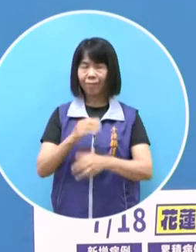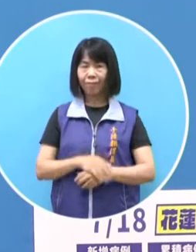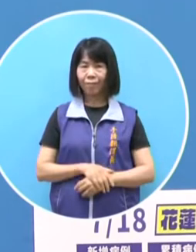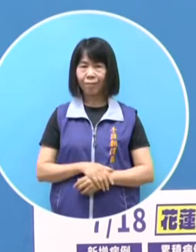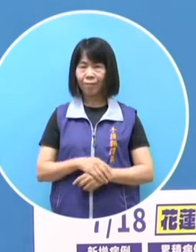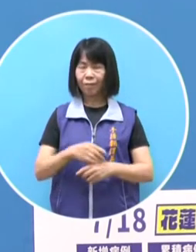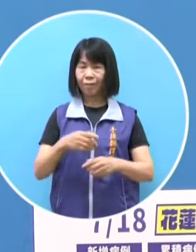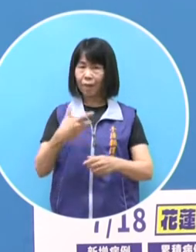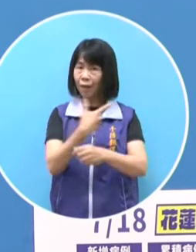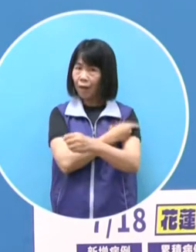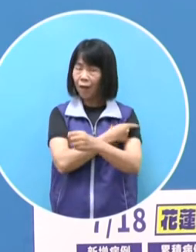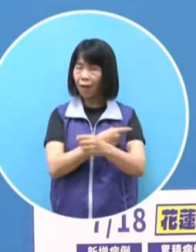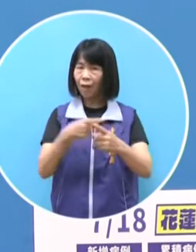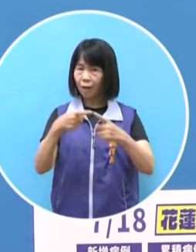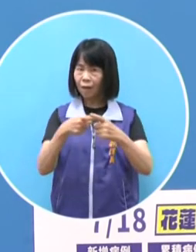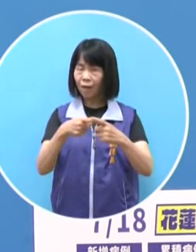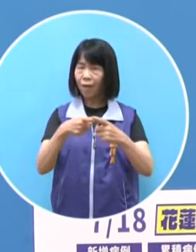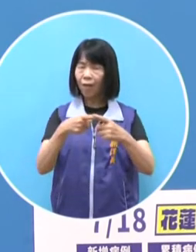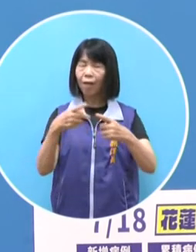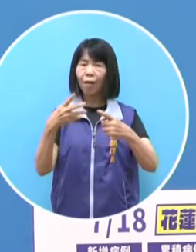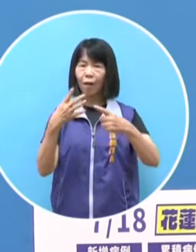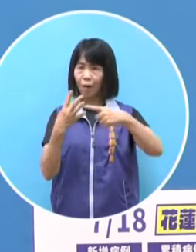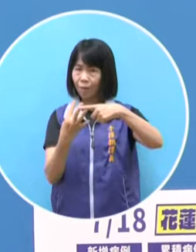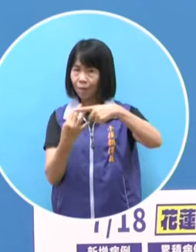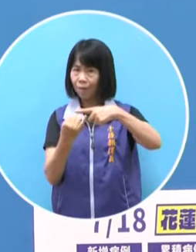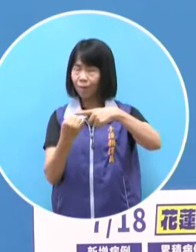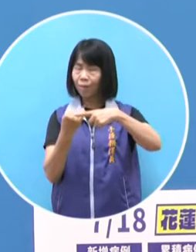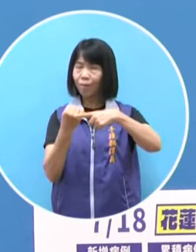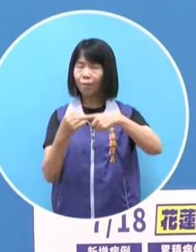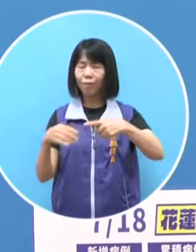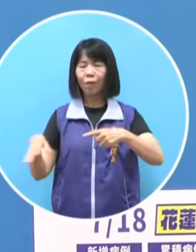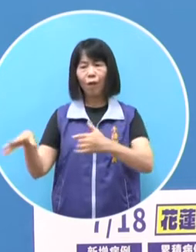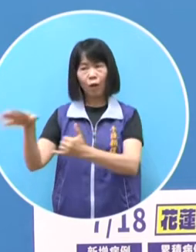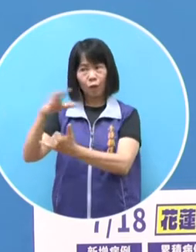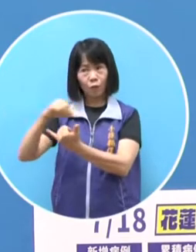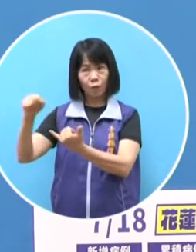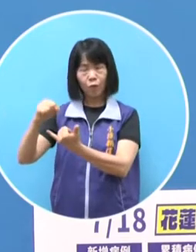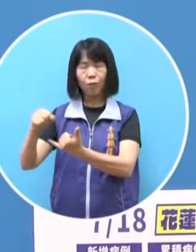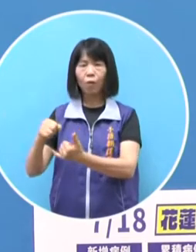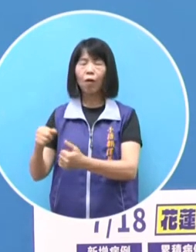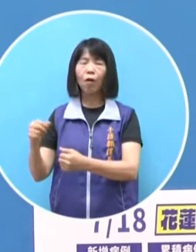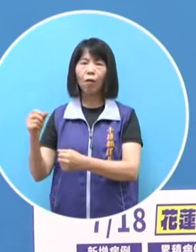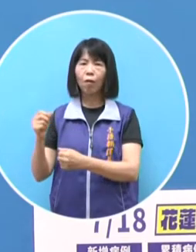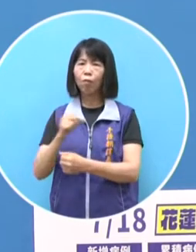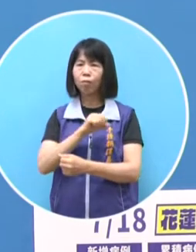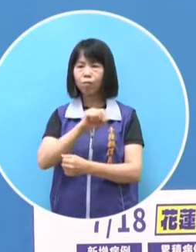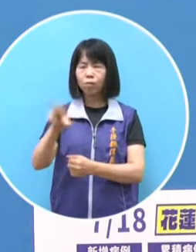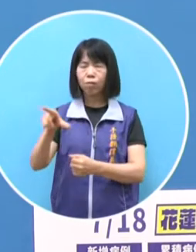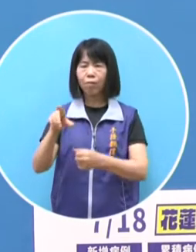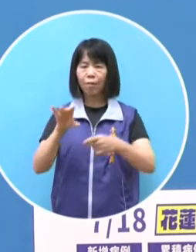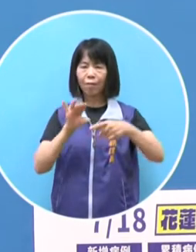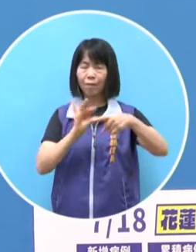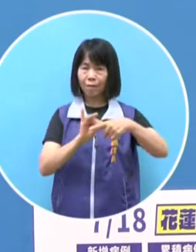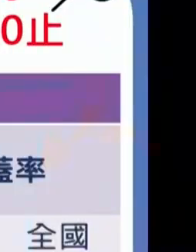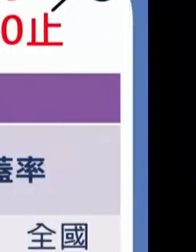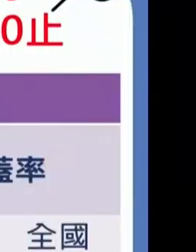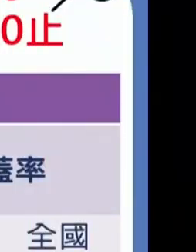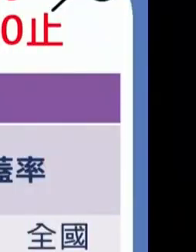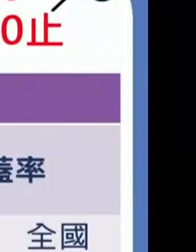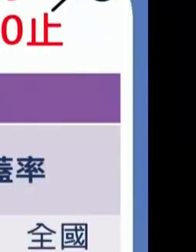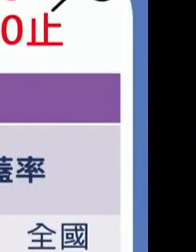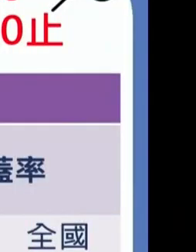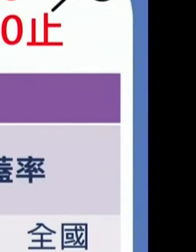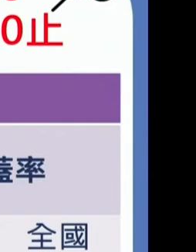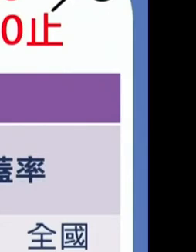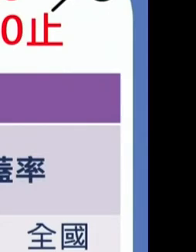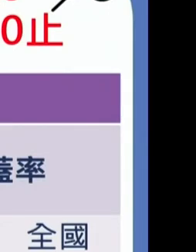率一样是比全国的平均数高出将近4%，花莲